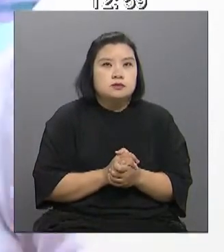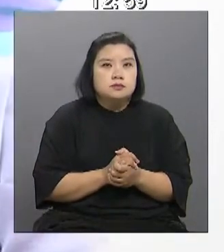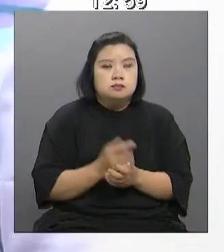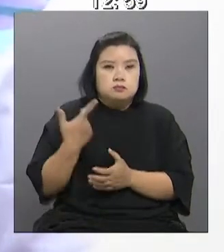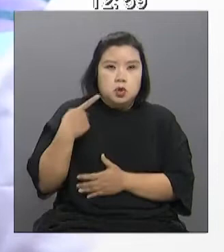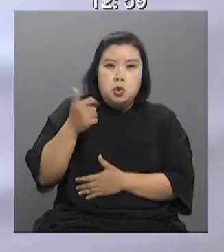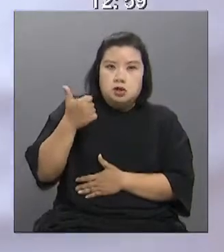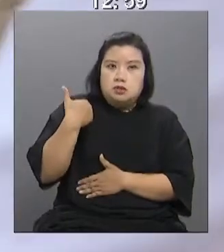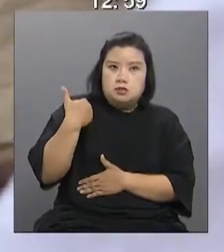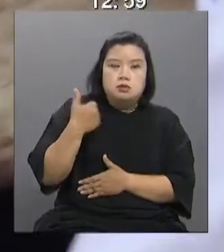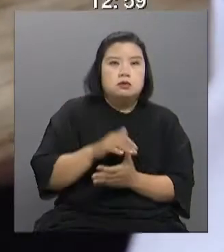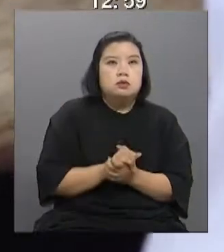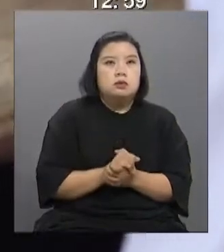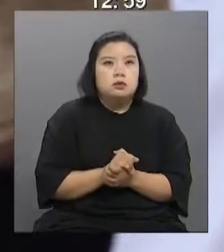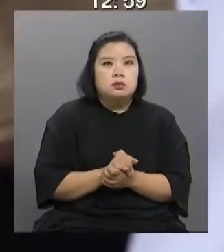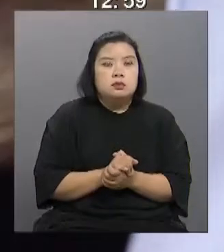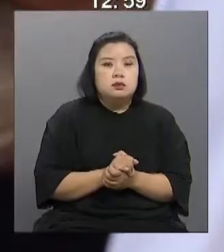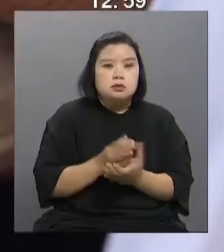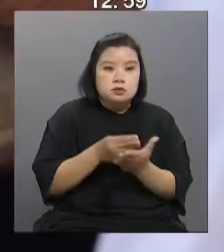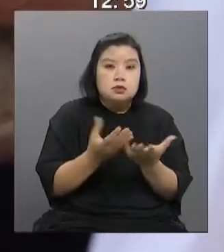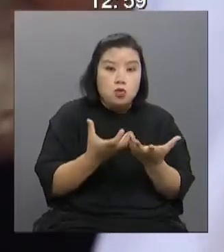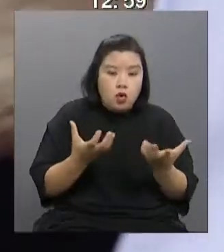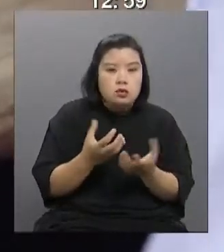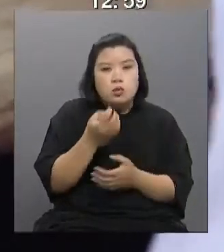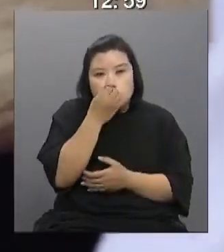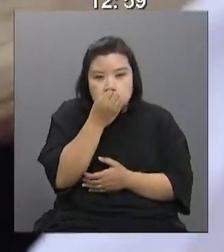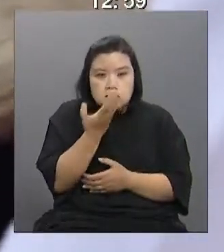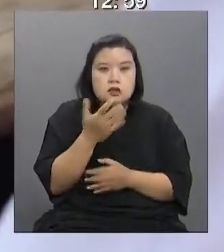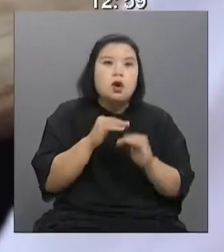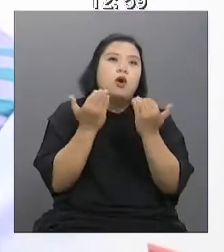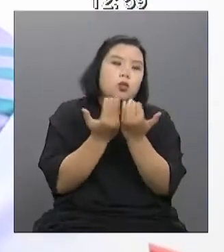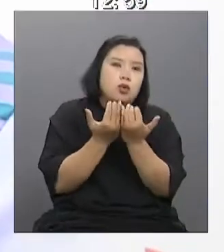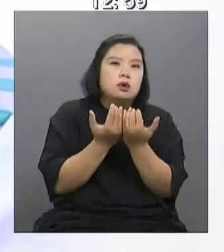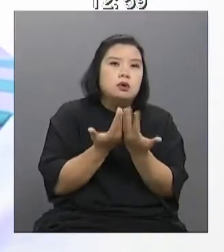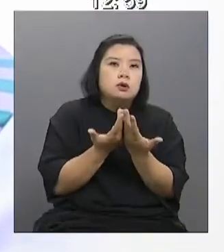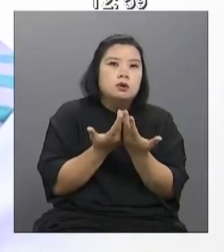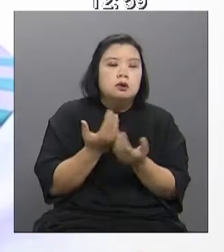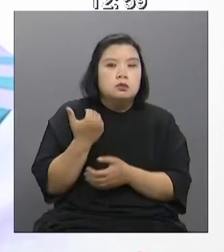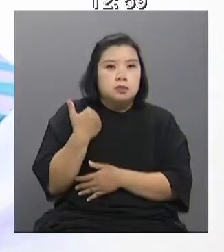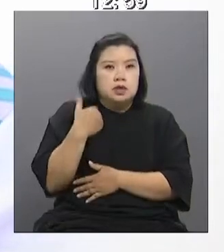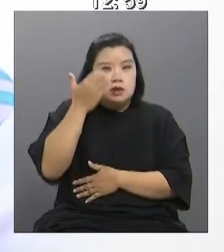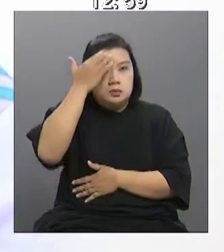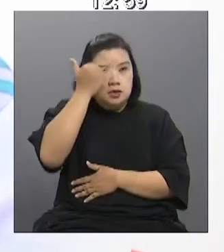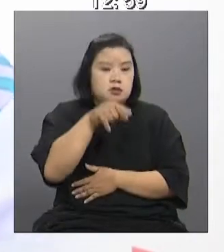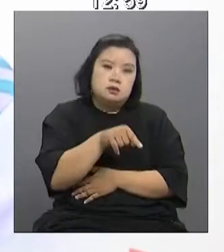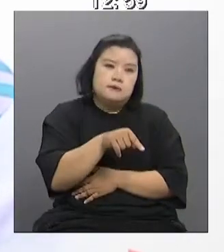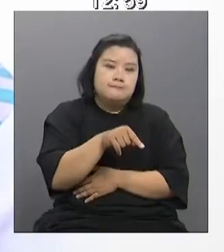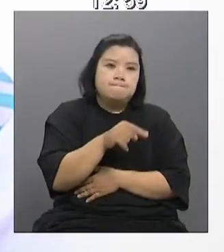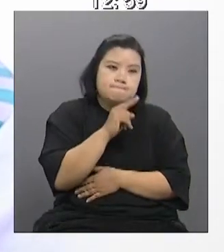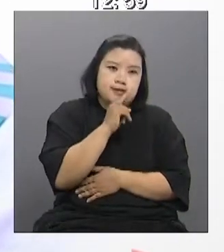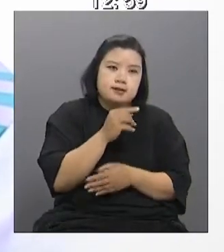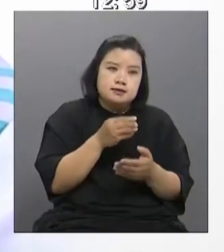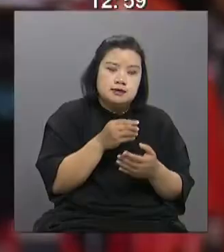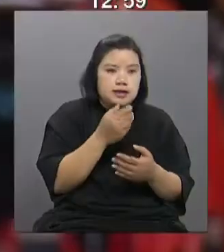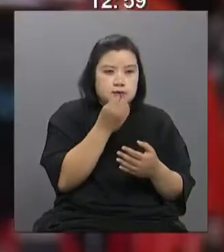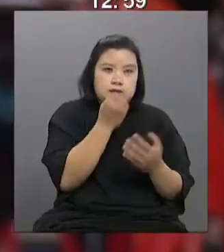าะคือห้าวสืบของในมาใส่ในครัวเรือนห้าวนี่แหละแต่ละมือห้าวก็หูว่าอันนี้ห้าวต้องมือนี้ห้าวกินยัง